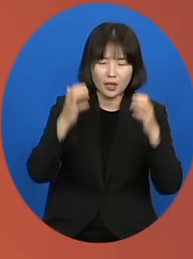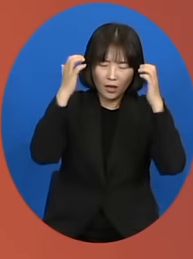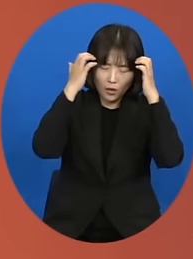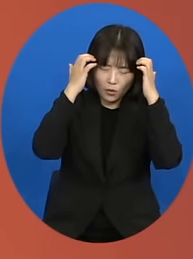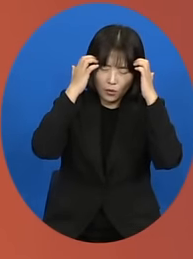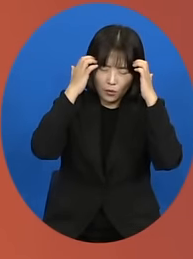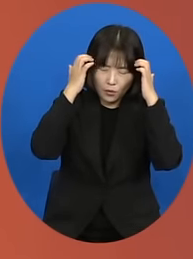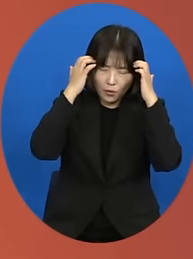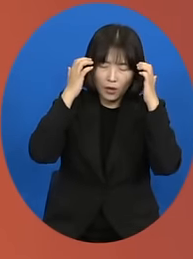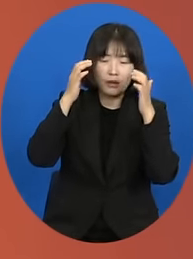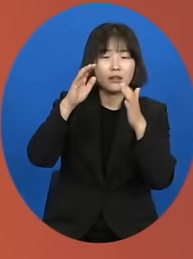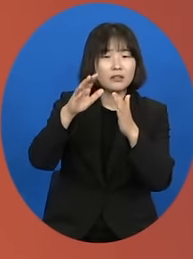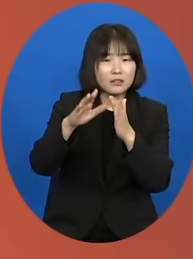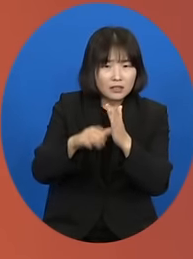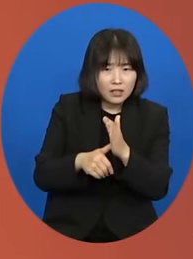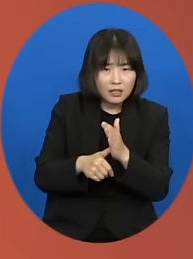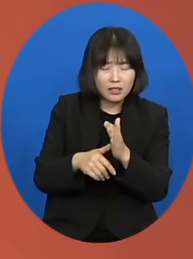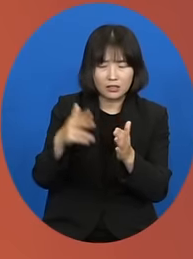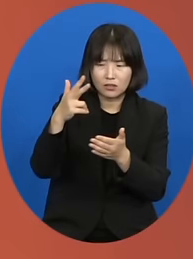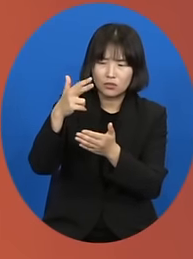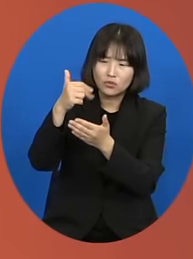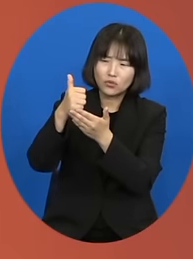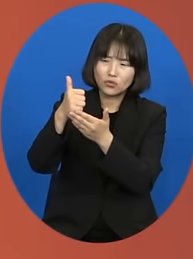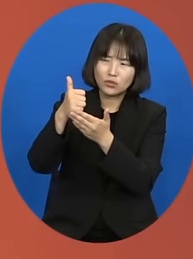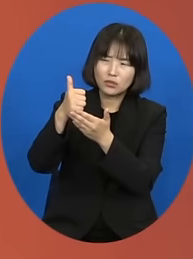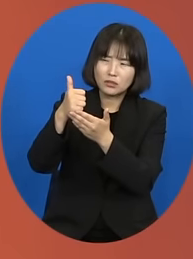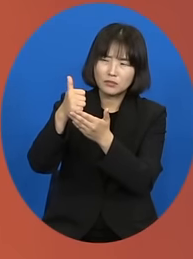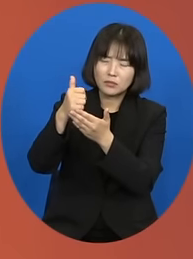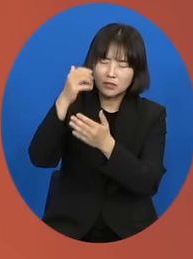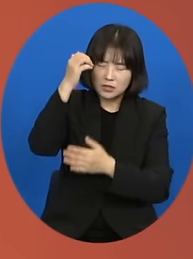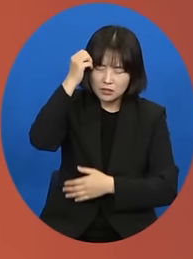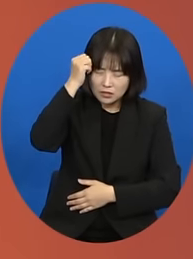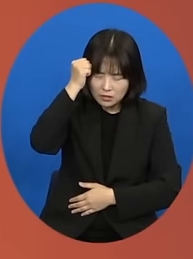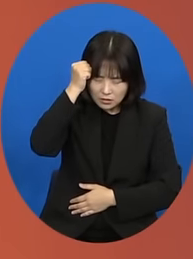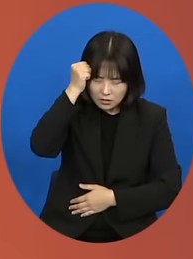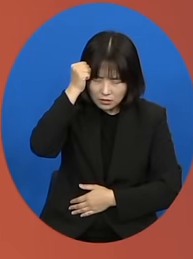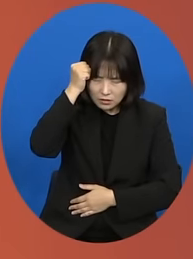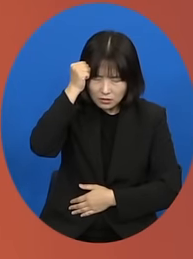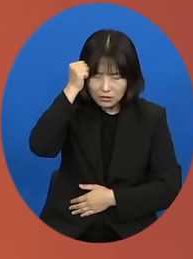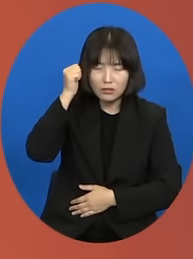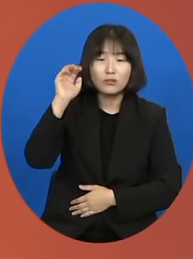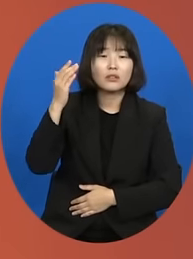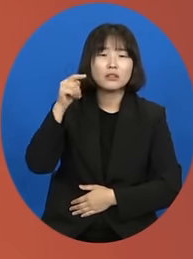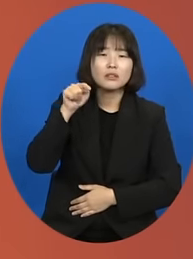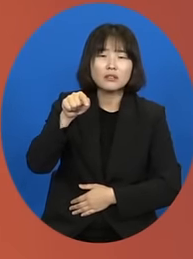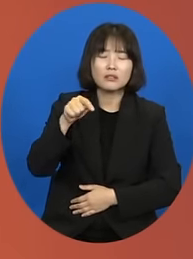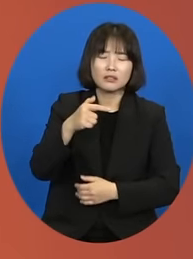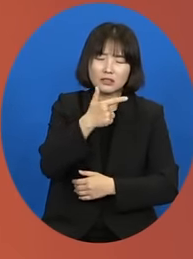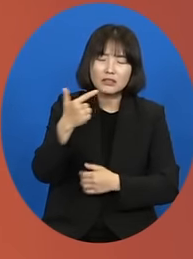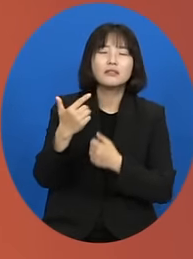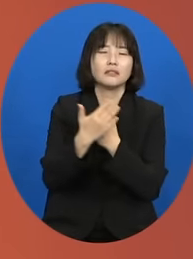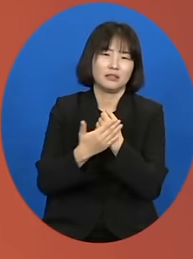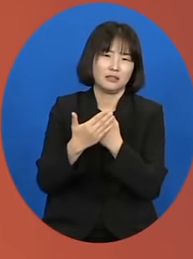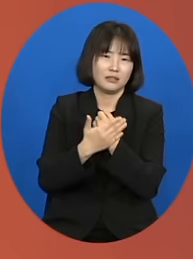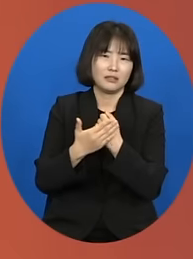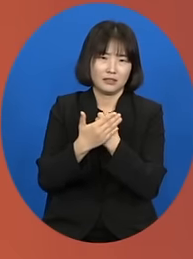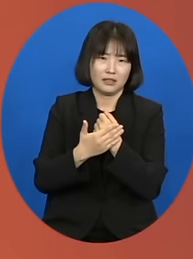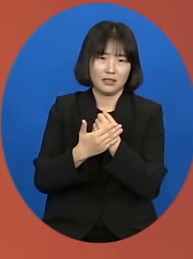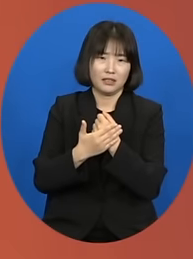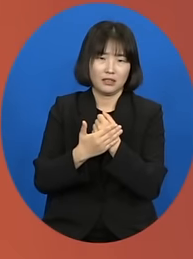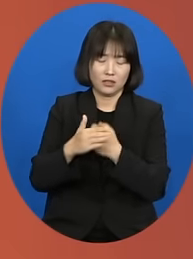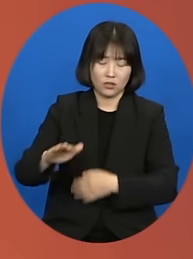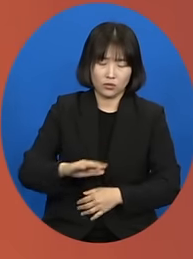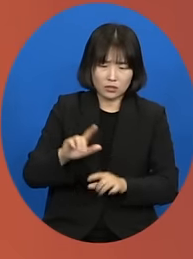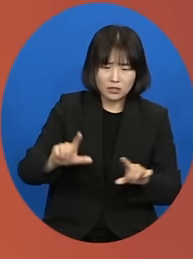끝자락에서 주님의 존재를 기억나게 하시는 것은 큰 은혜입니다. 여러분, 우리가 우리의 삶에서